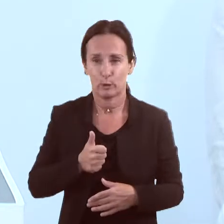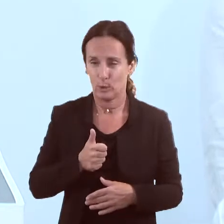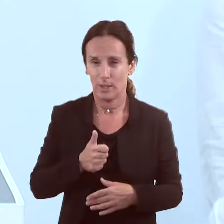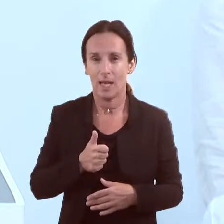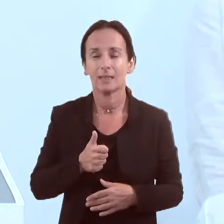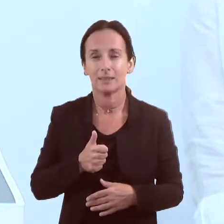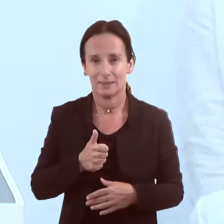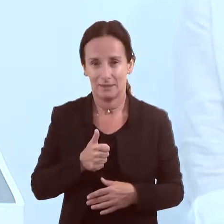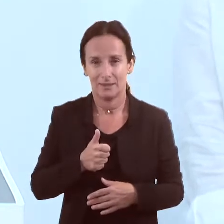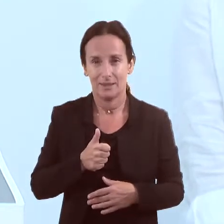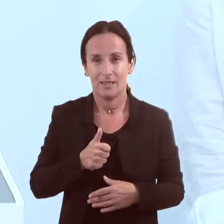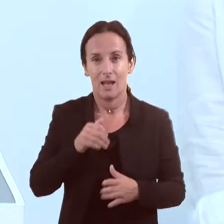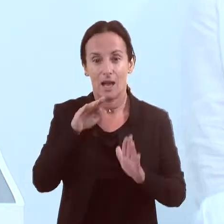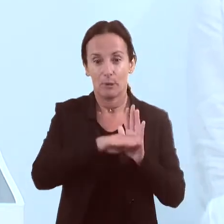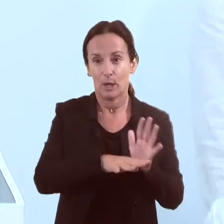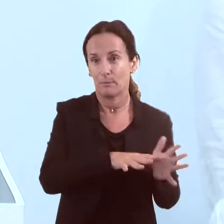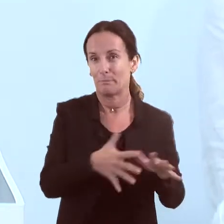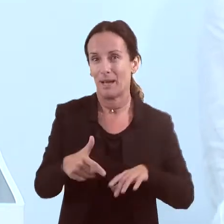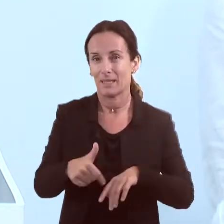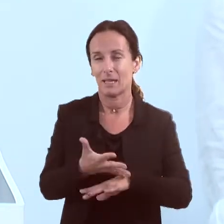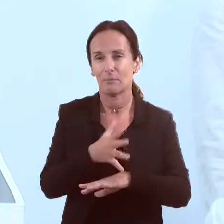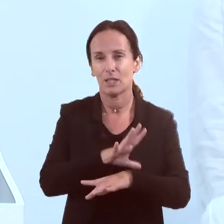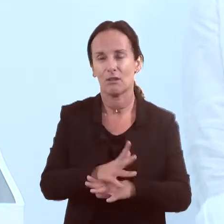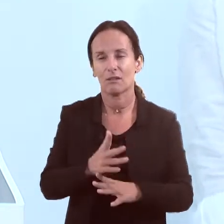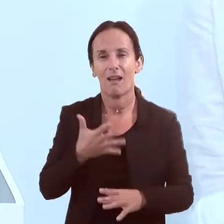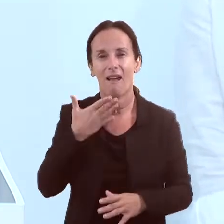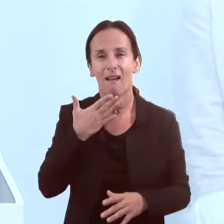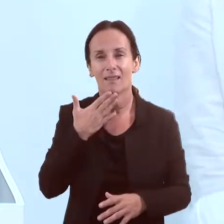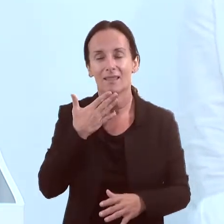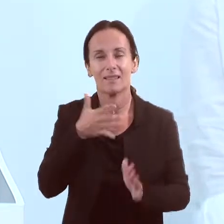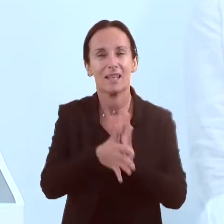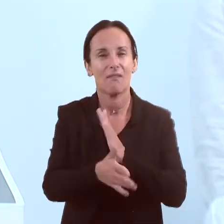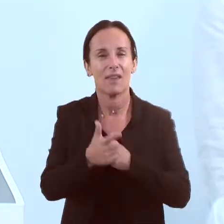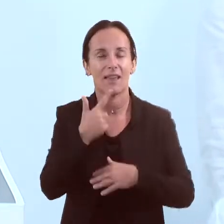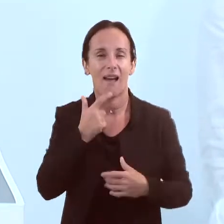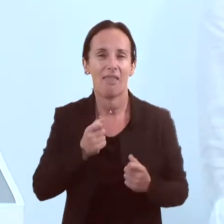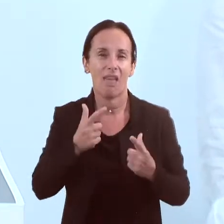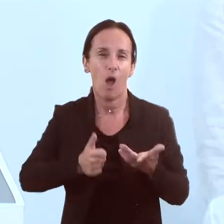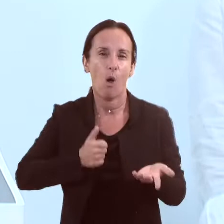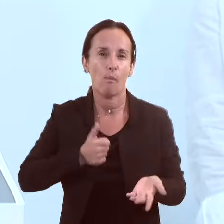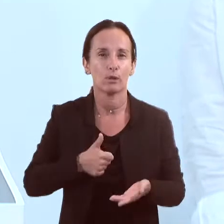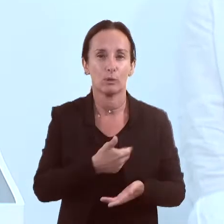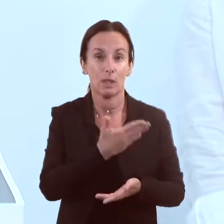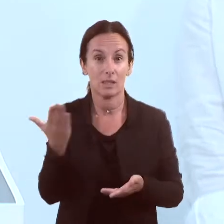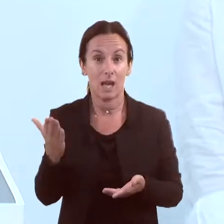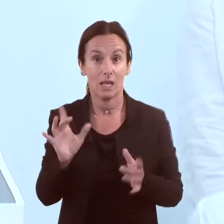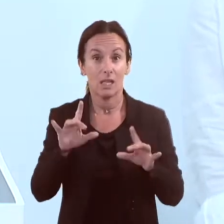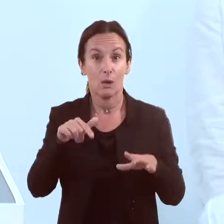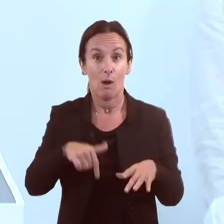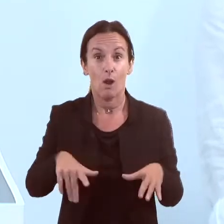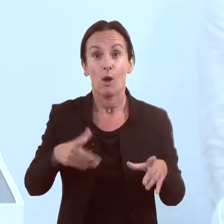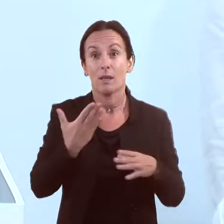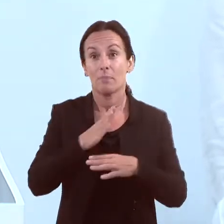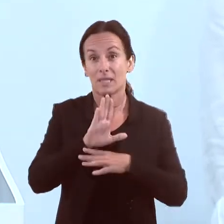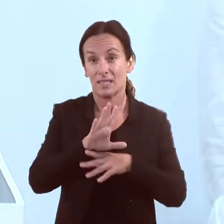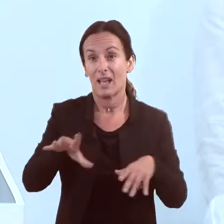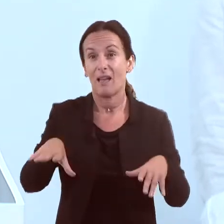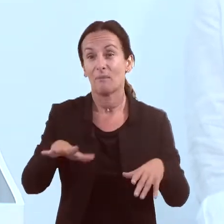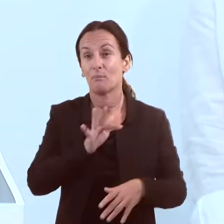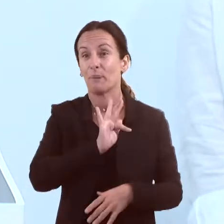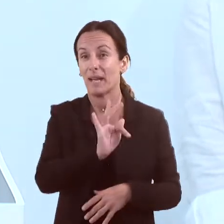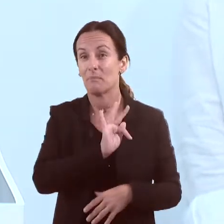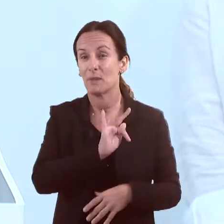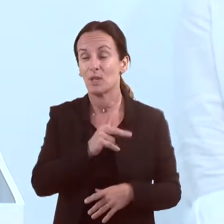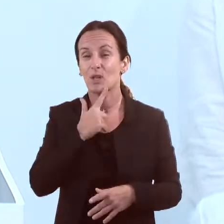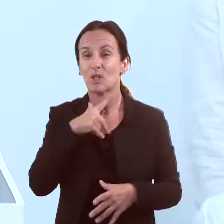de programes a Mallorca i donar oportunitats a tothom i com ahir presentàvem els Premis d'Inclusió Social i era un dels lemes